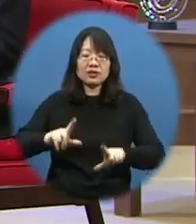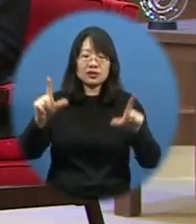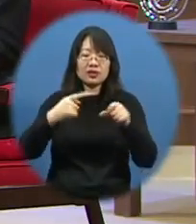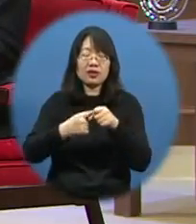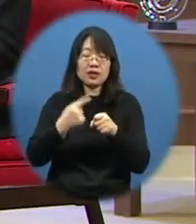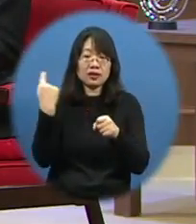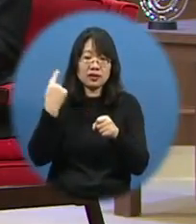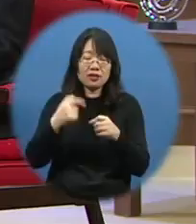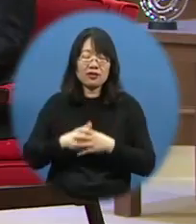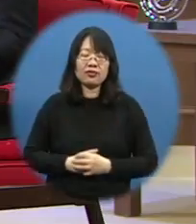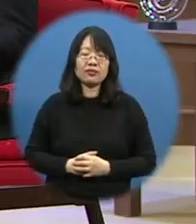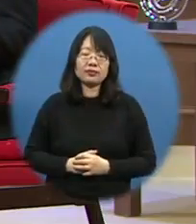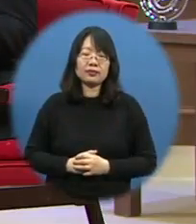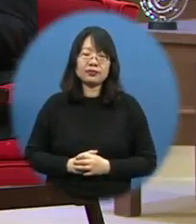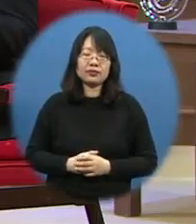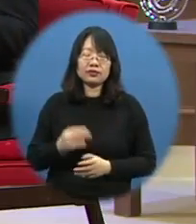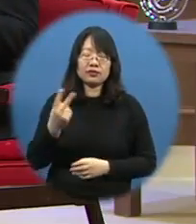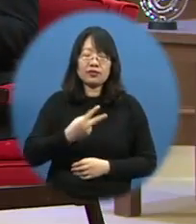작년에